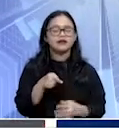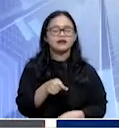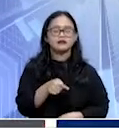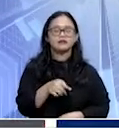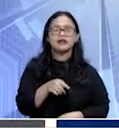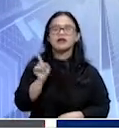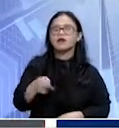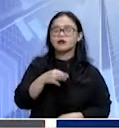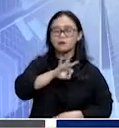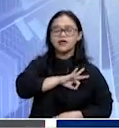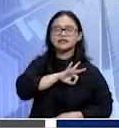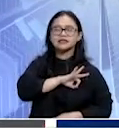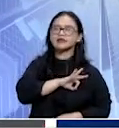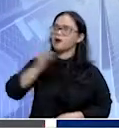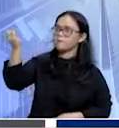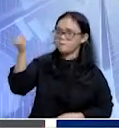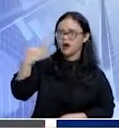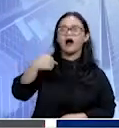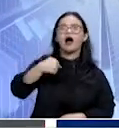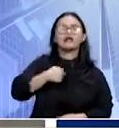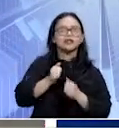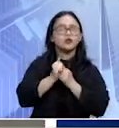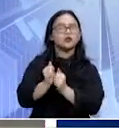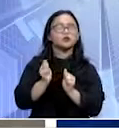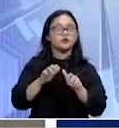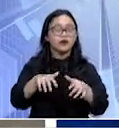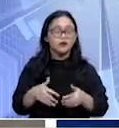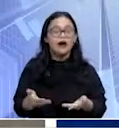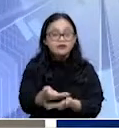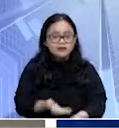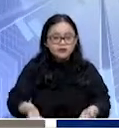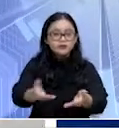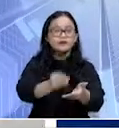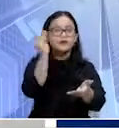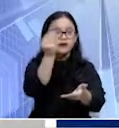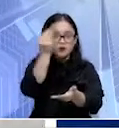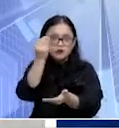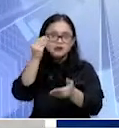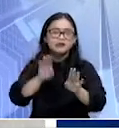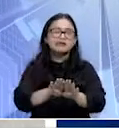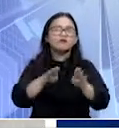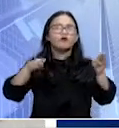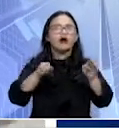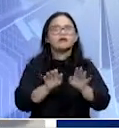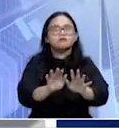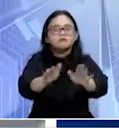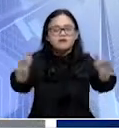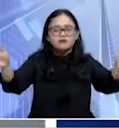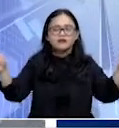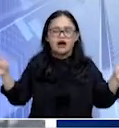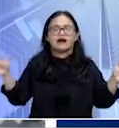arahan dari Bapak Presiden untuk kita meningkatkan daya tarik pariwisata